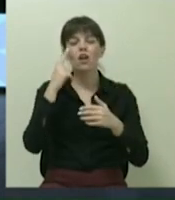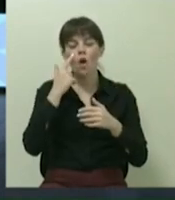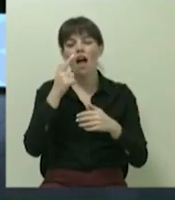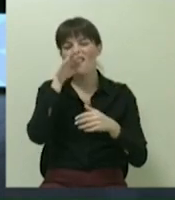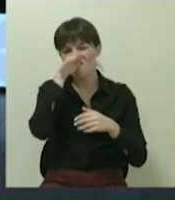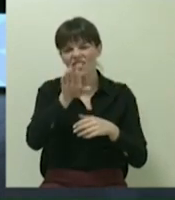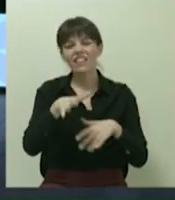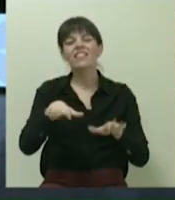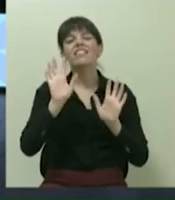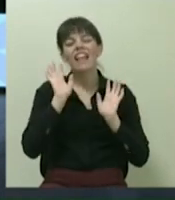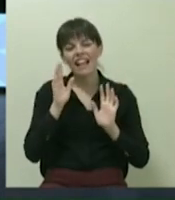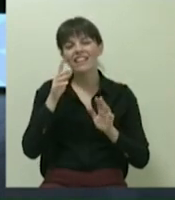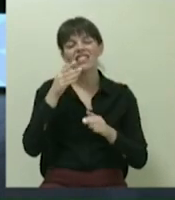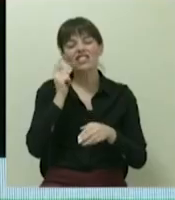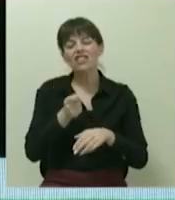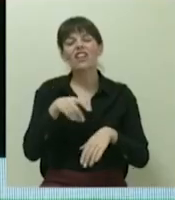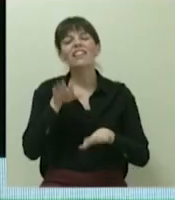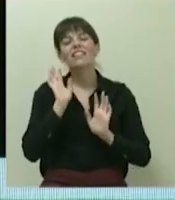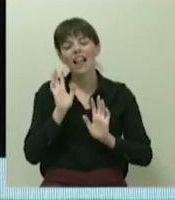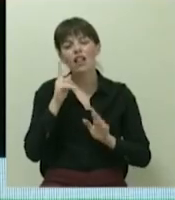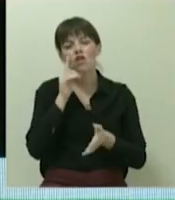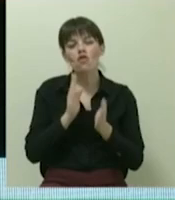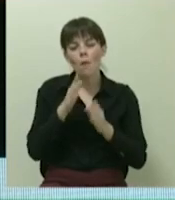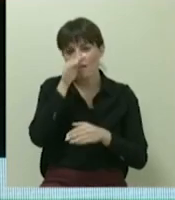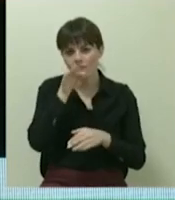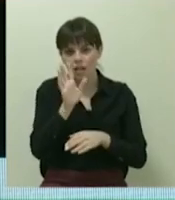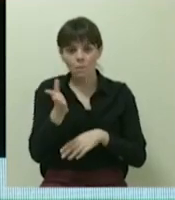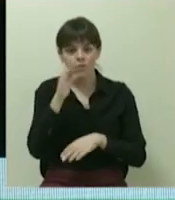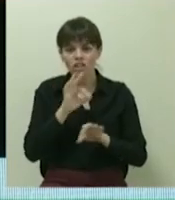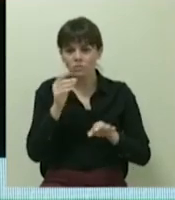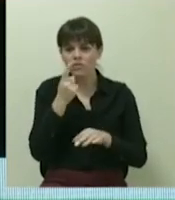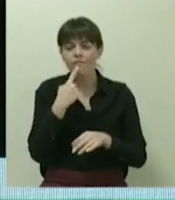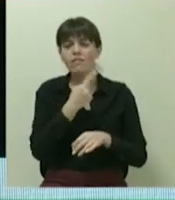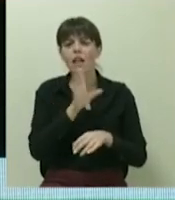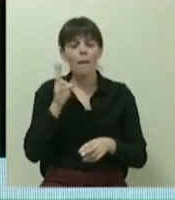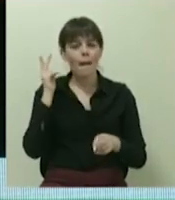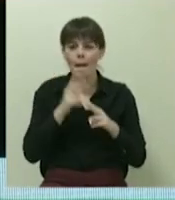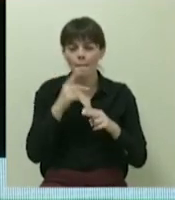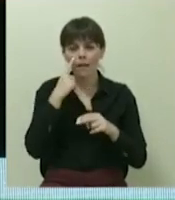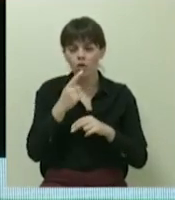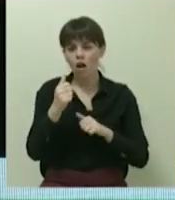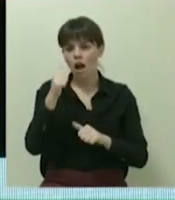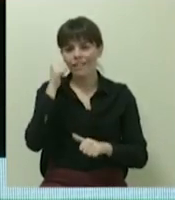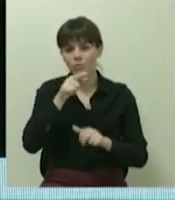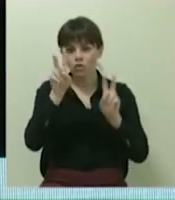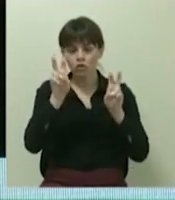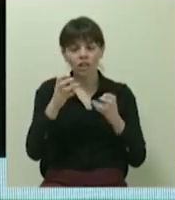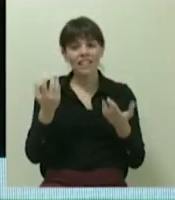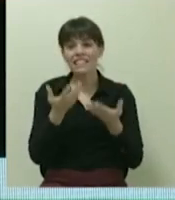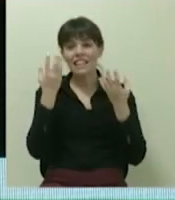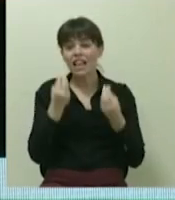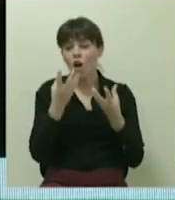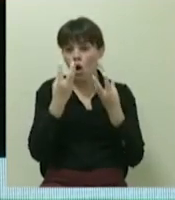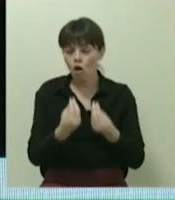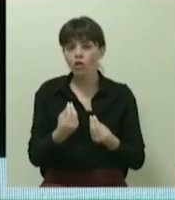fil kullanacaklarmış hayvanlara yazık olmasın diye. Ve başka hiçbir şey demedim. Hemen arkasına bu konunun ne kadar iyi